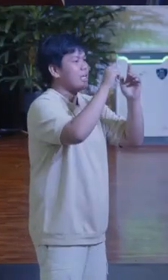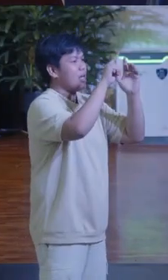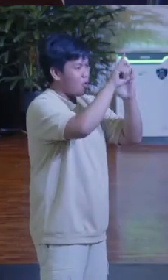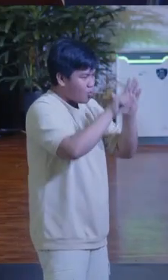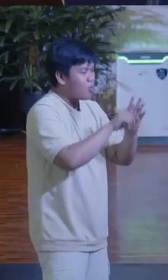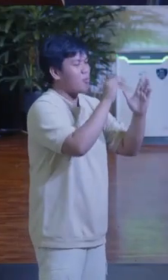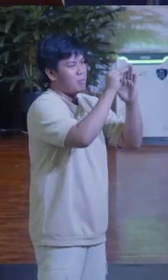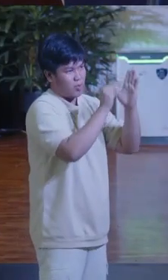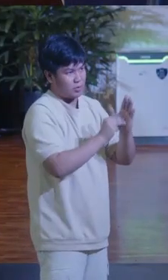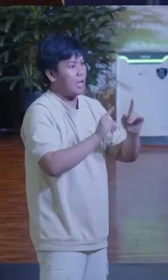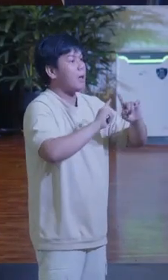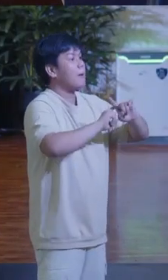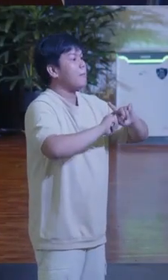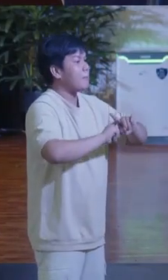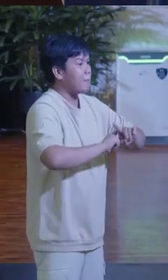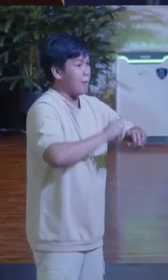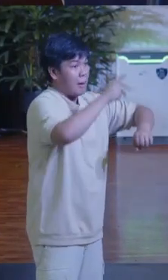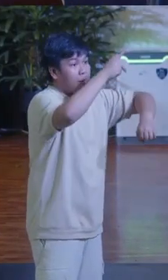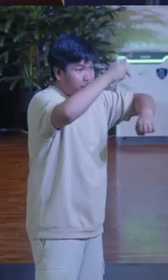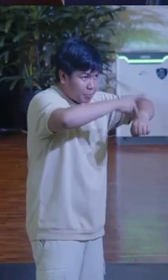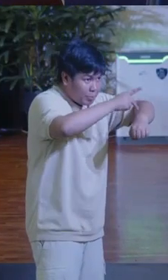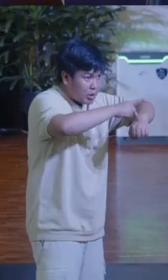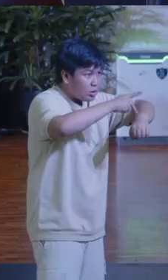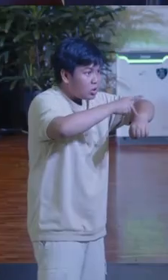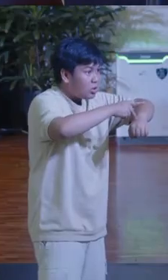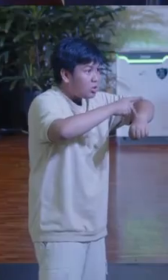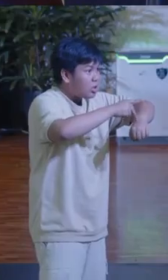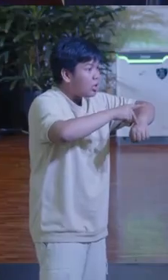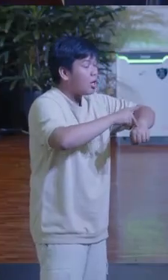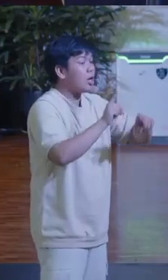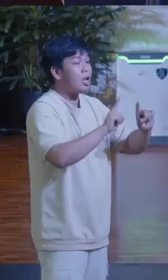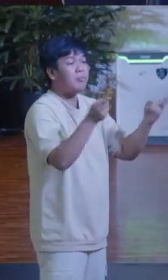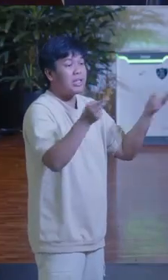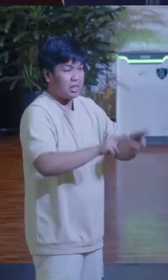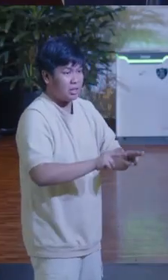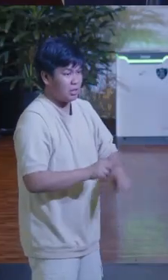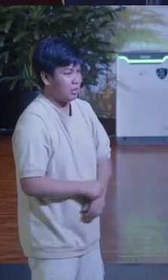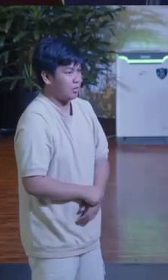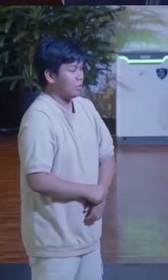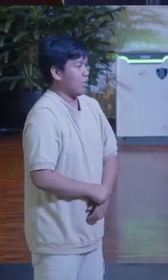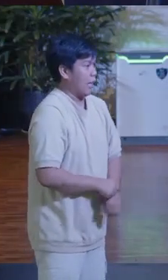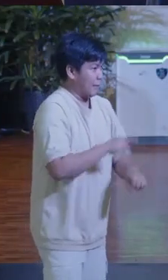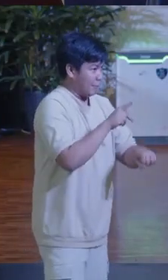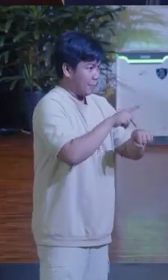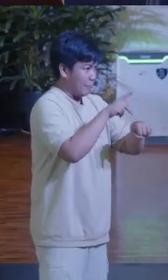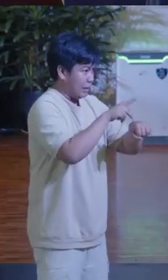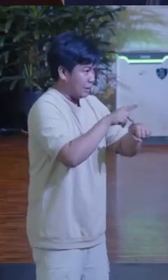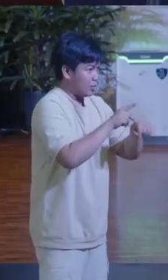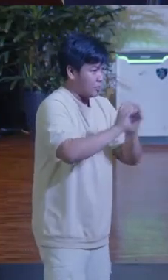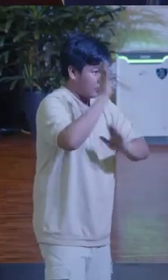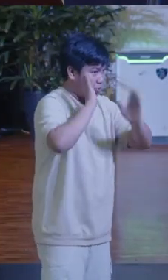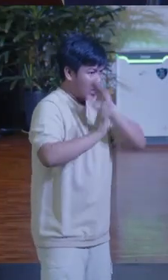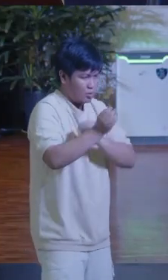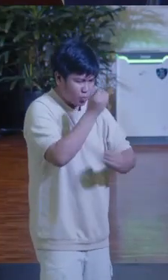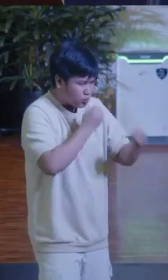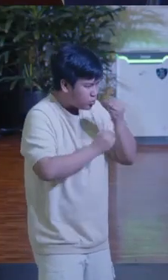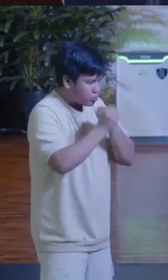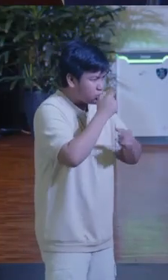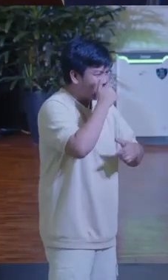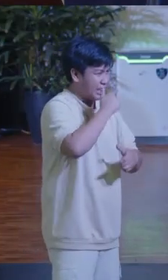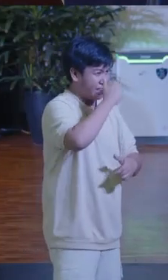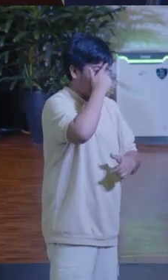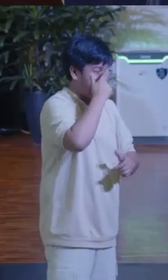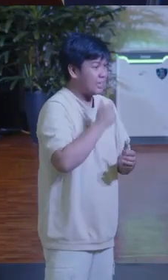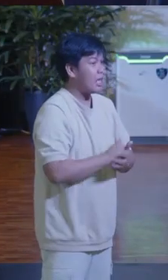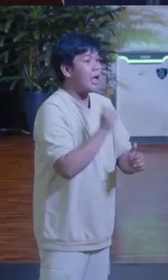Pedro, no? Parang nahiya siya eh. Noong una, nakikakain siya sa mga hentil, no? So